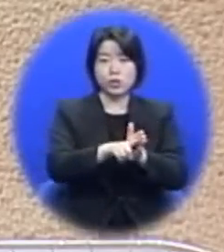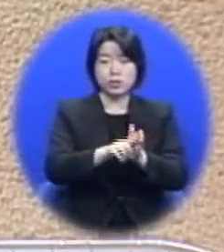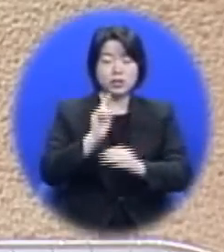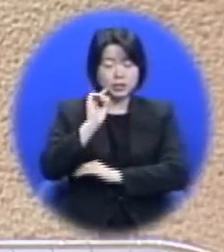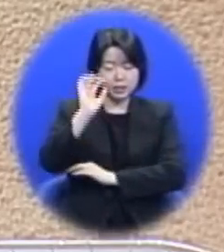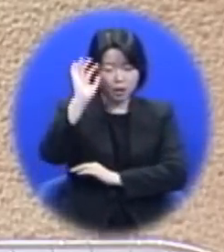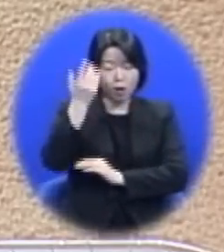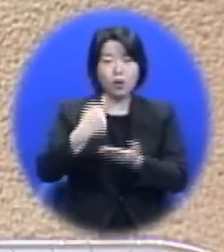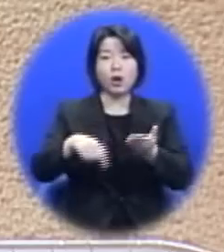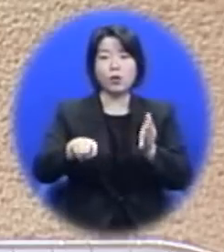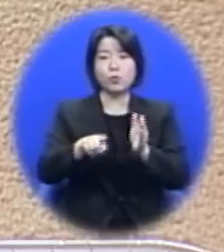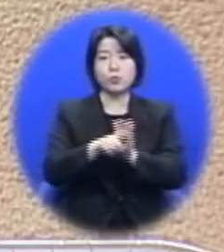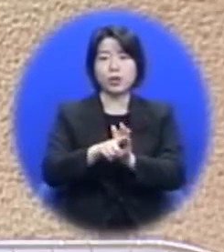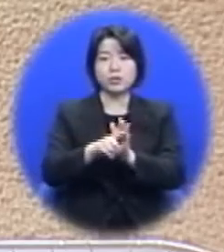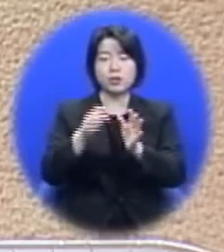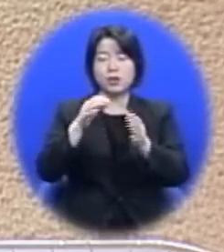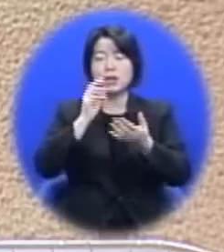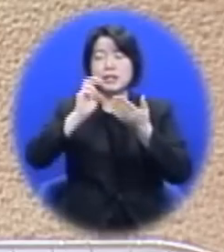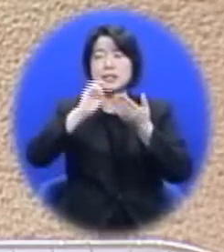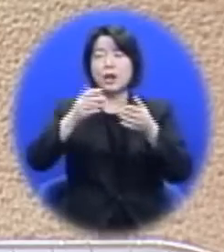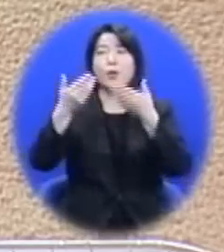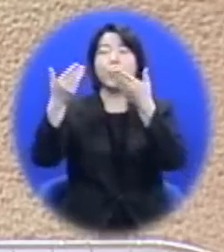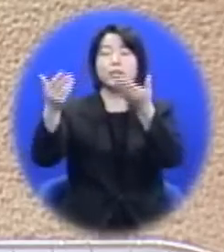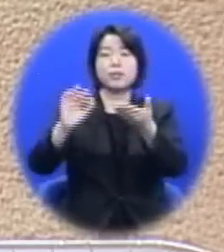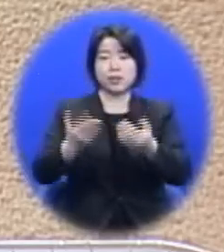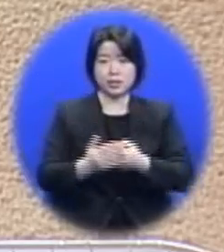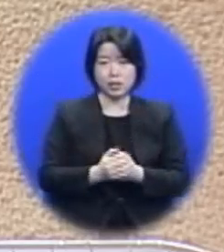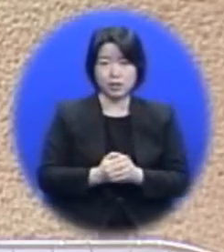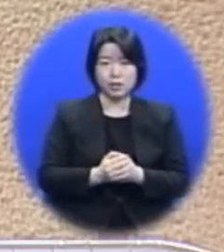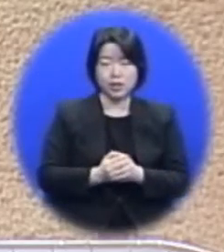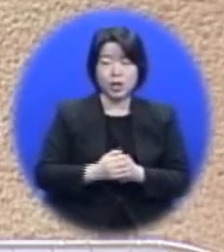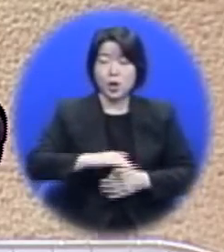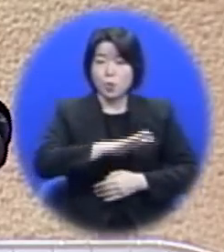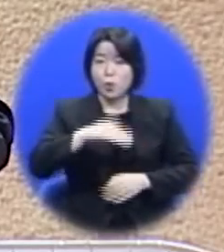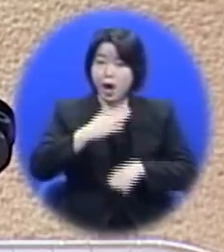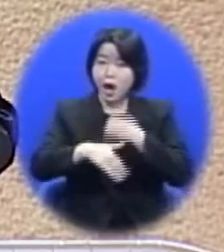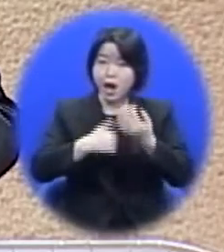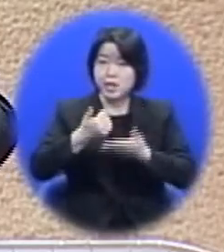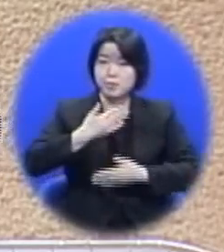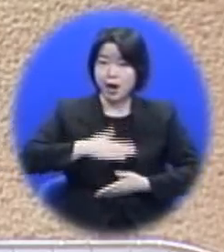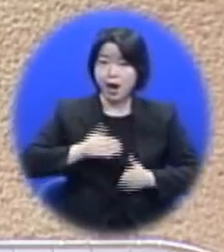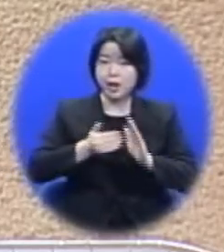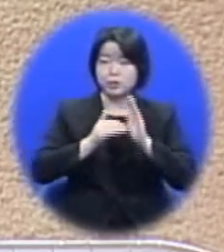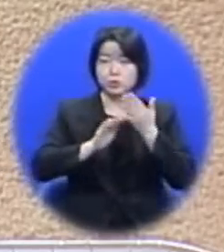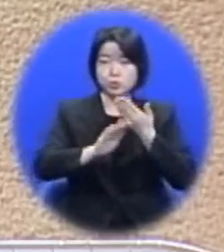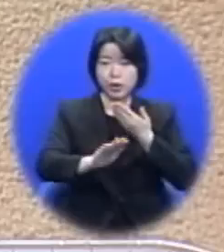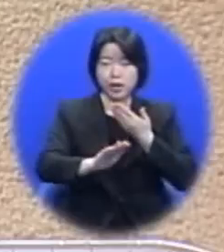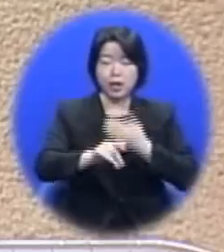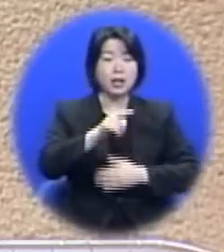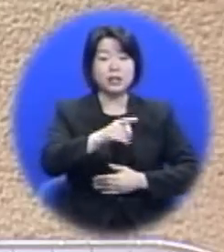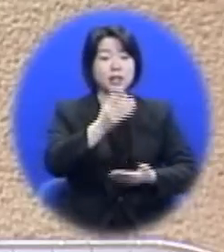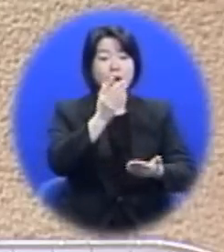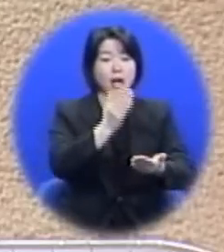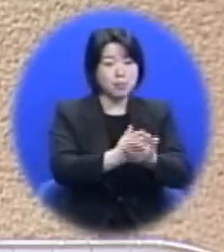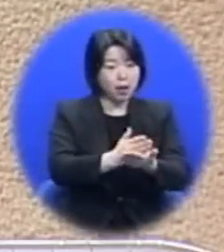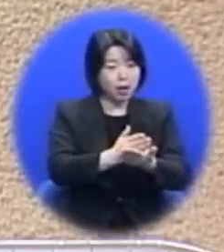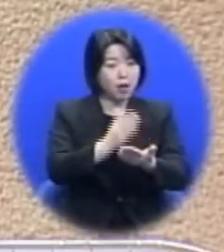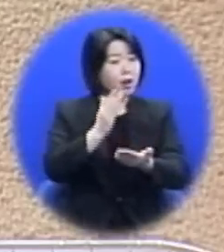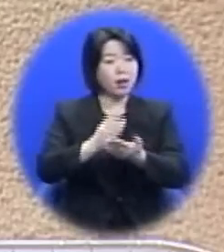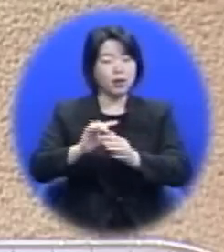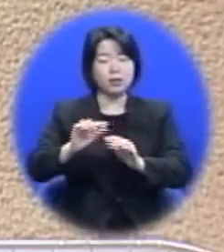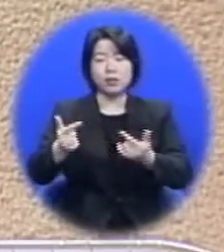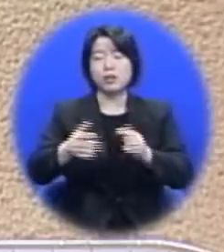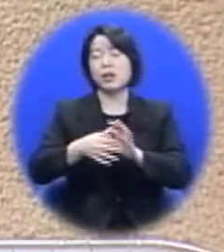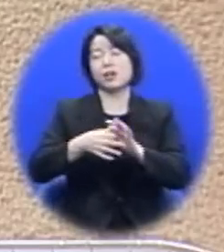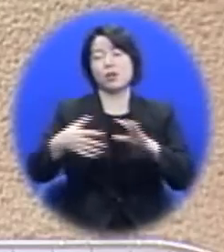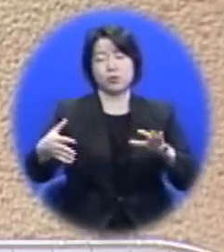돼 있습니다. 우리가 하나님을 정말 알고 나면 그렇게 하라 말라 할 것도 없이 뭐